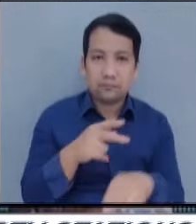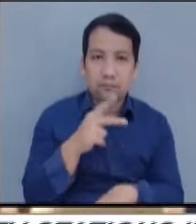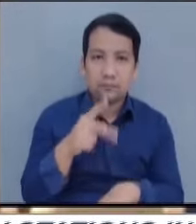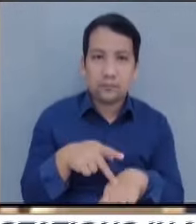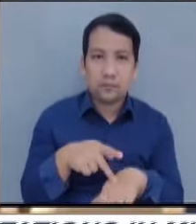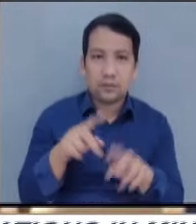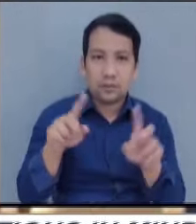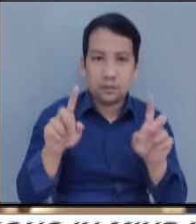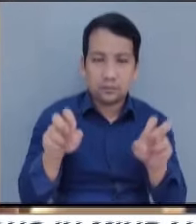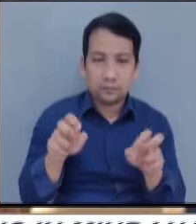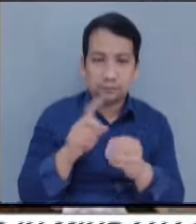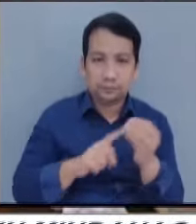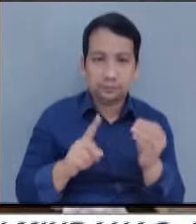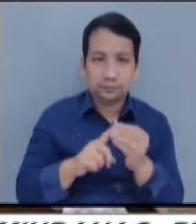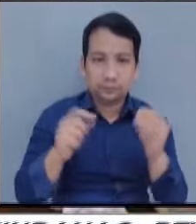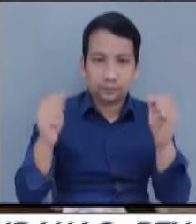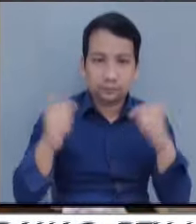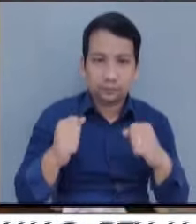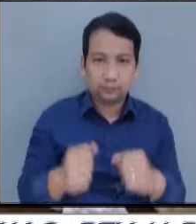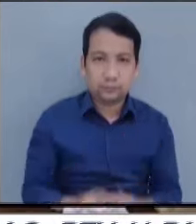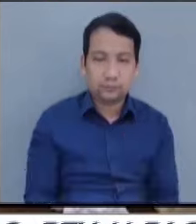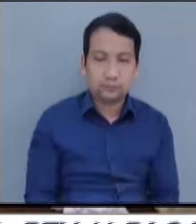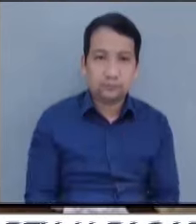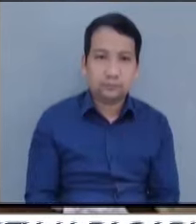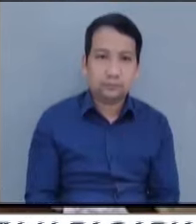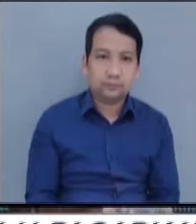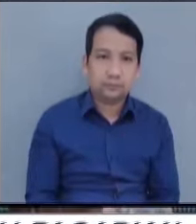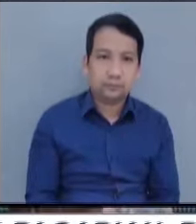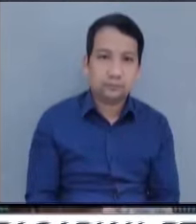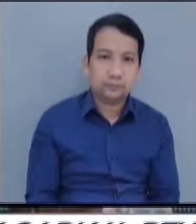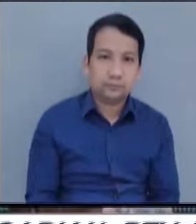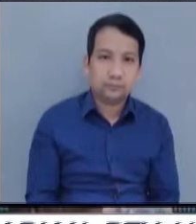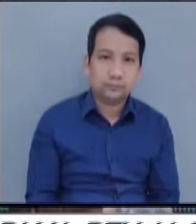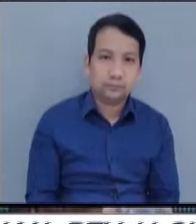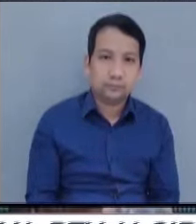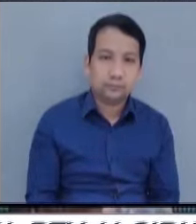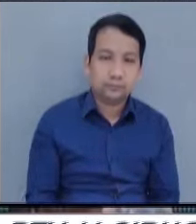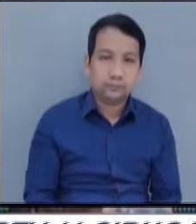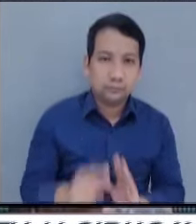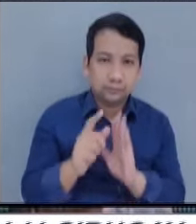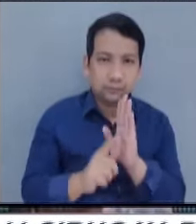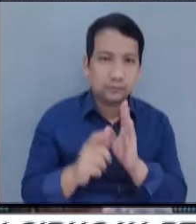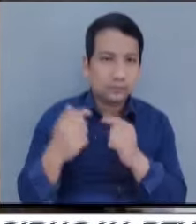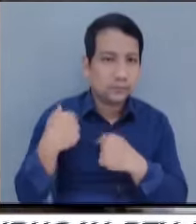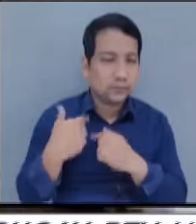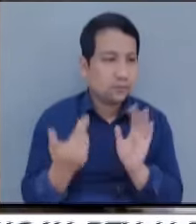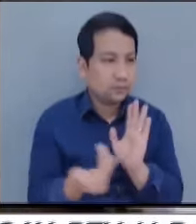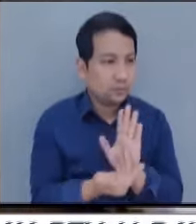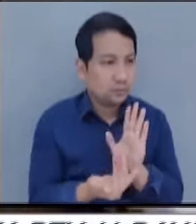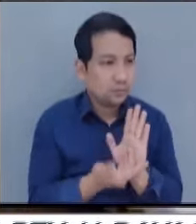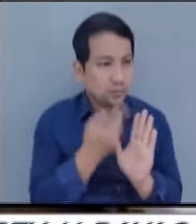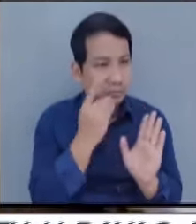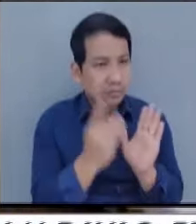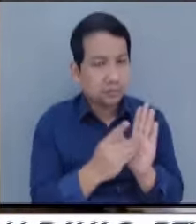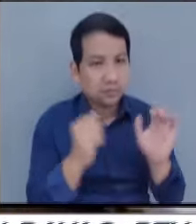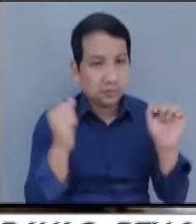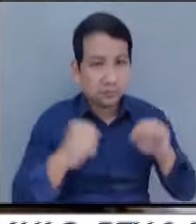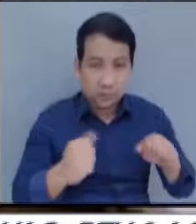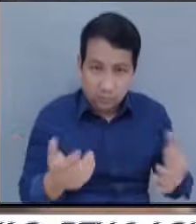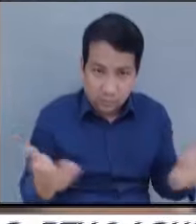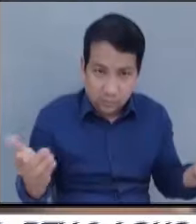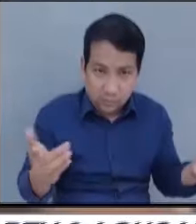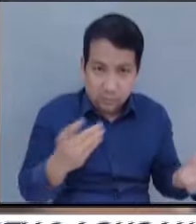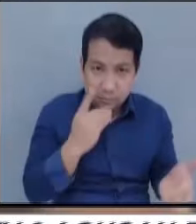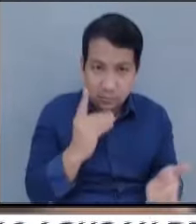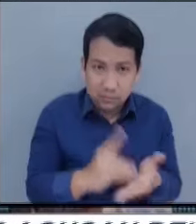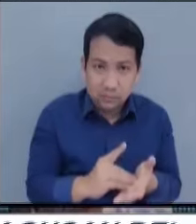kasunduan I cannot see how there could possibly be a legal liability there is no evidence of any agreement Is there a document that is signed